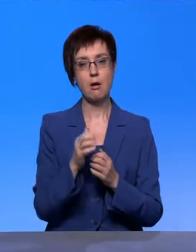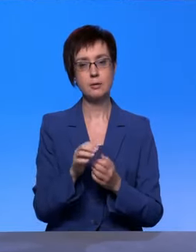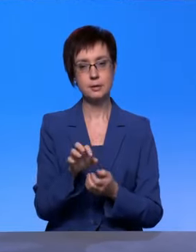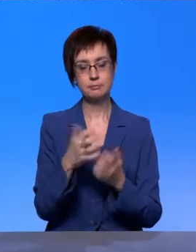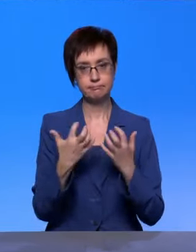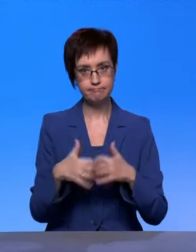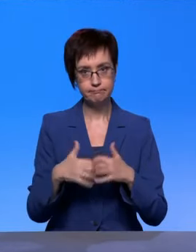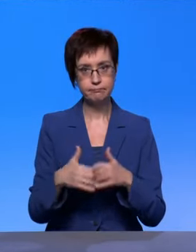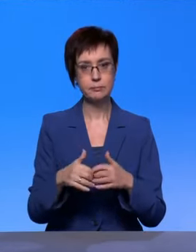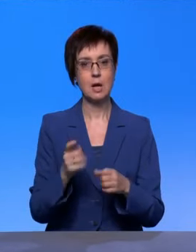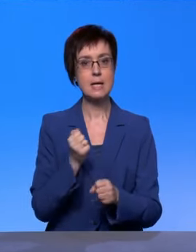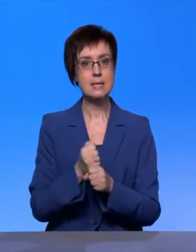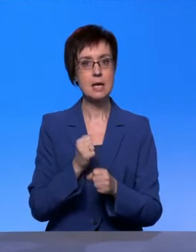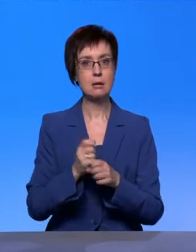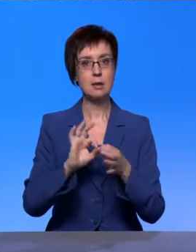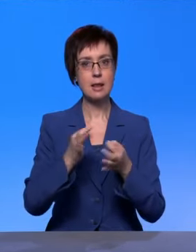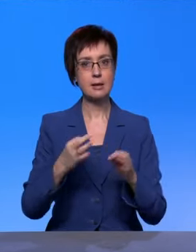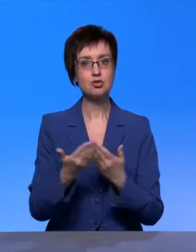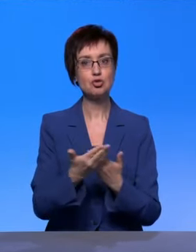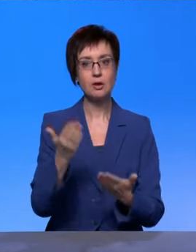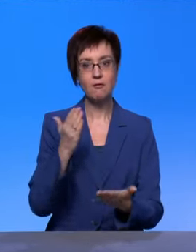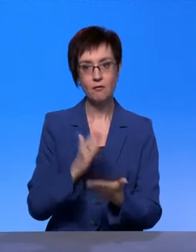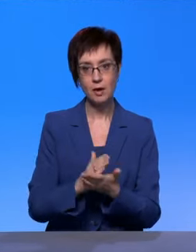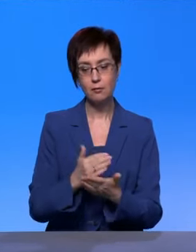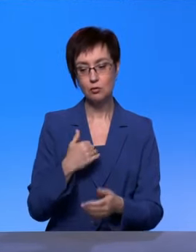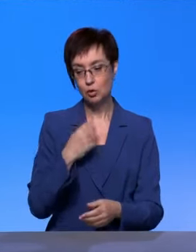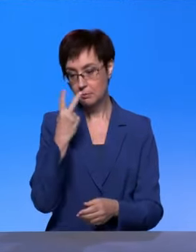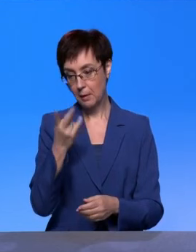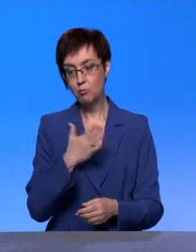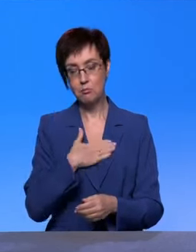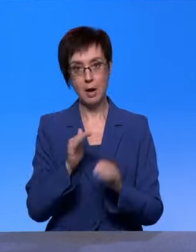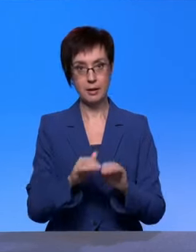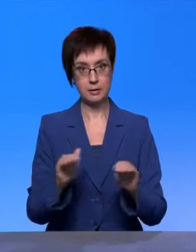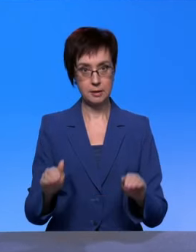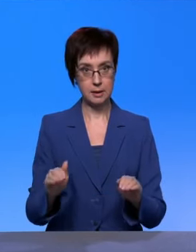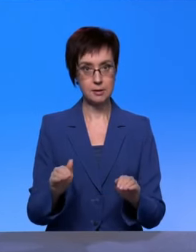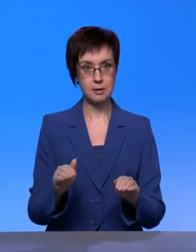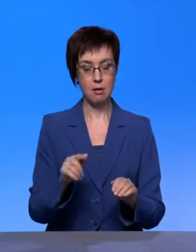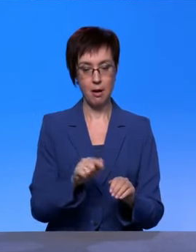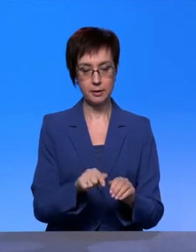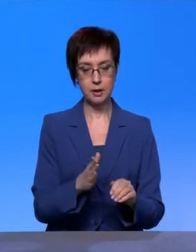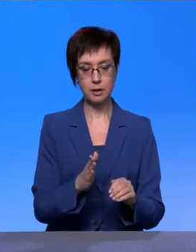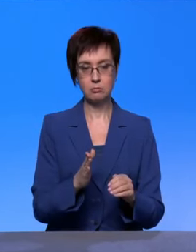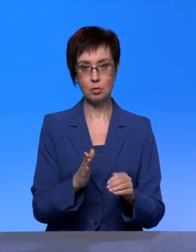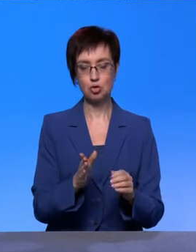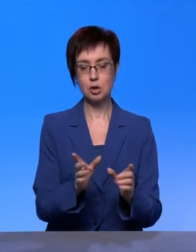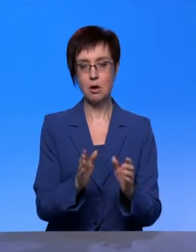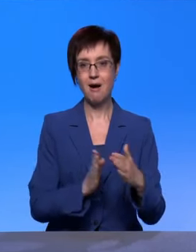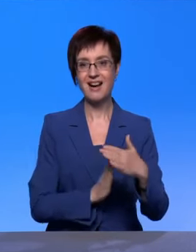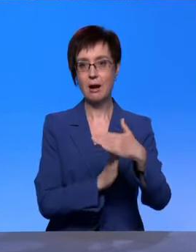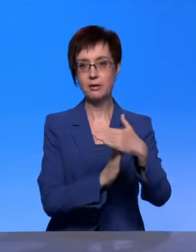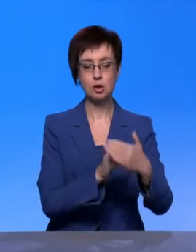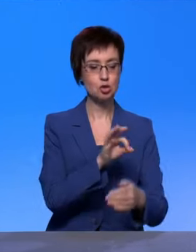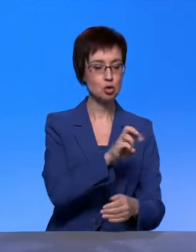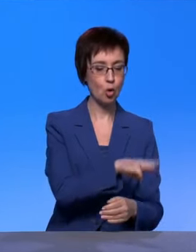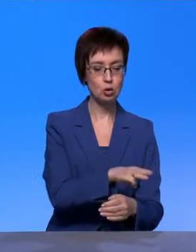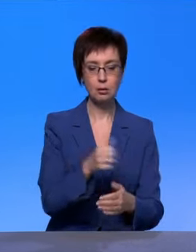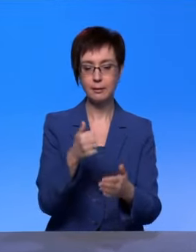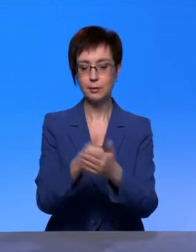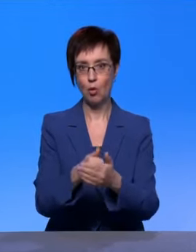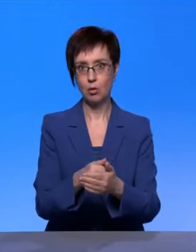детям. Отсюда до сюда, вот отсюда до сюда. Я очень помню, как хорошо, как выстраивались уроки в нашей школе. То есть понятно, что